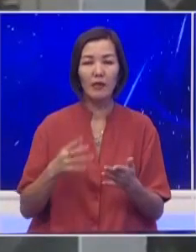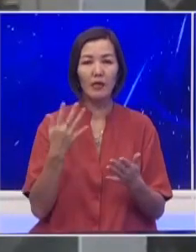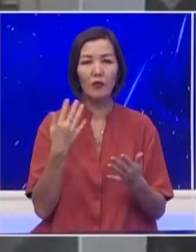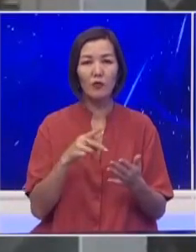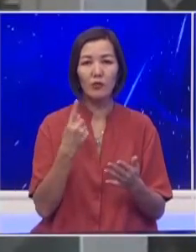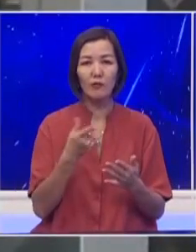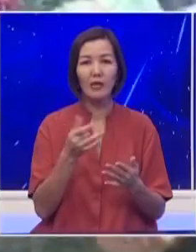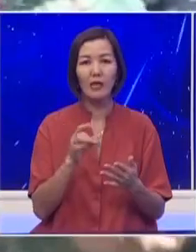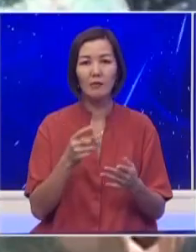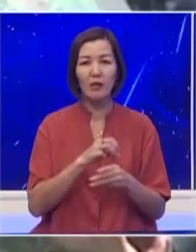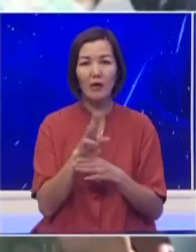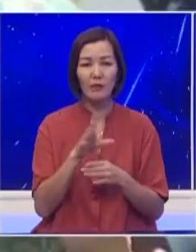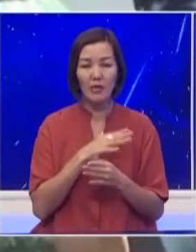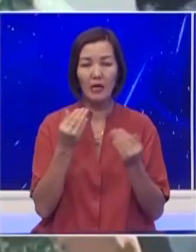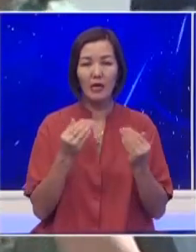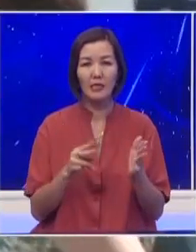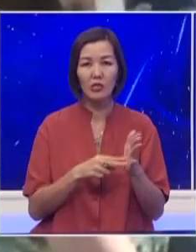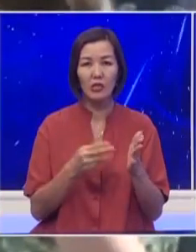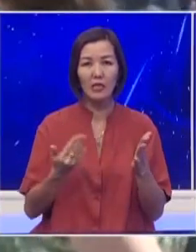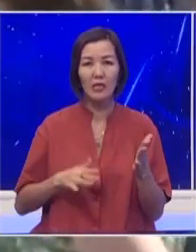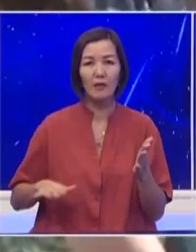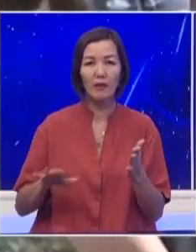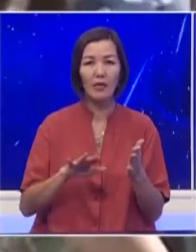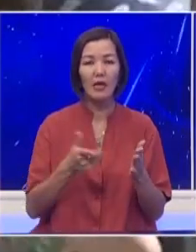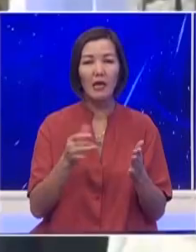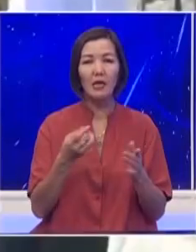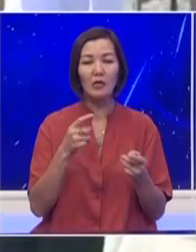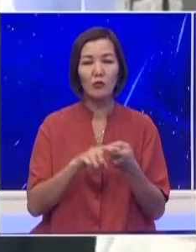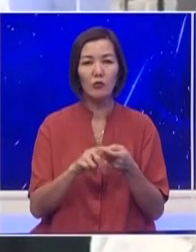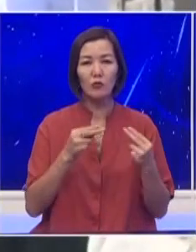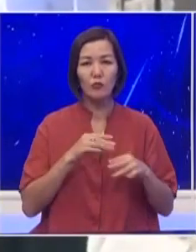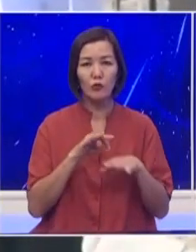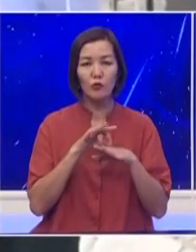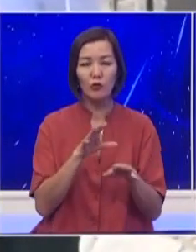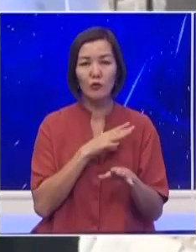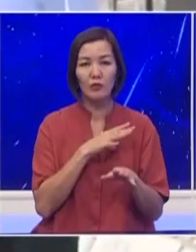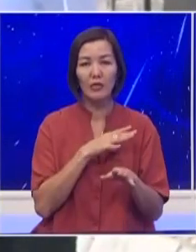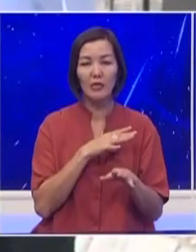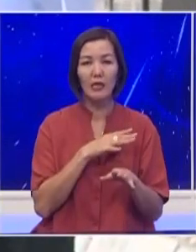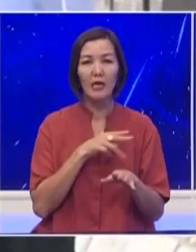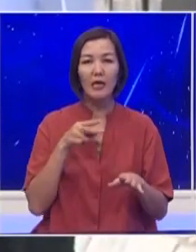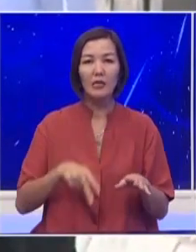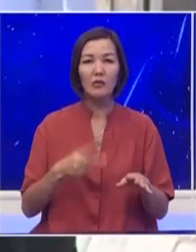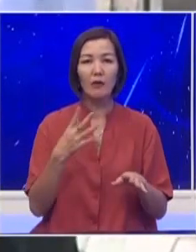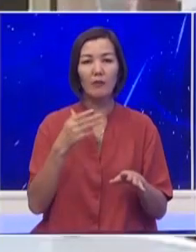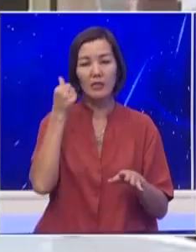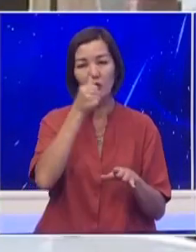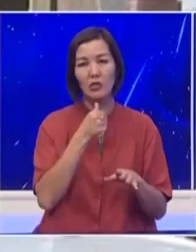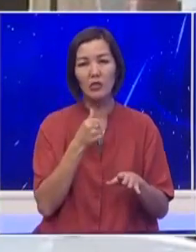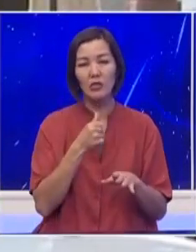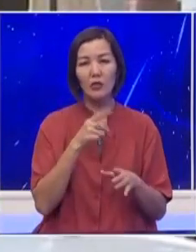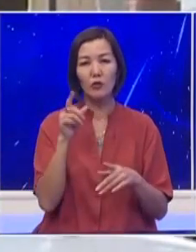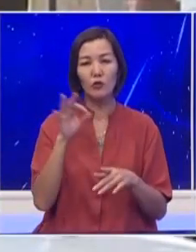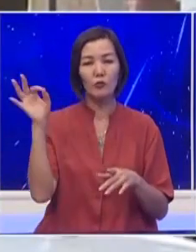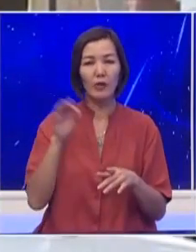табиғи газбен қамтылған. Қазір 7 елді мекенде сұйық отынға қосу жұмыстары жүргізіліп жатыр. Ал 2025 жылы аудан